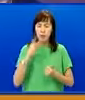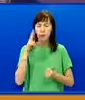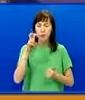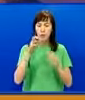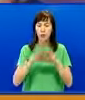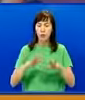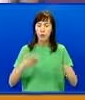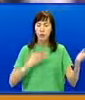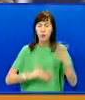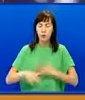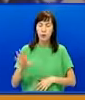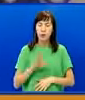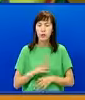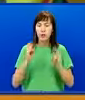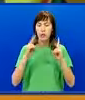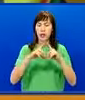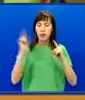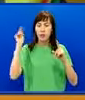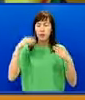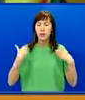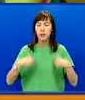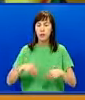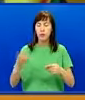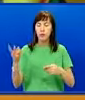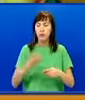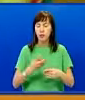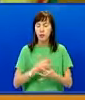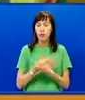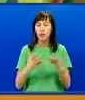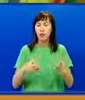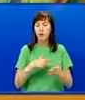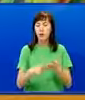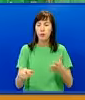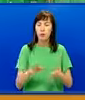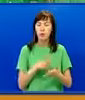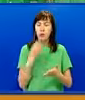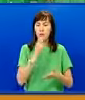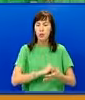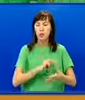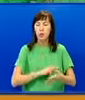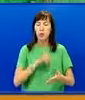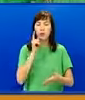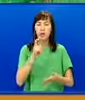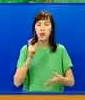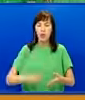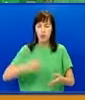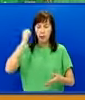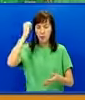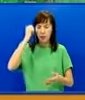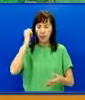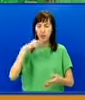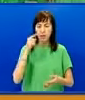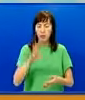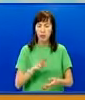баланы қуанышқа бөледі. Арнайы мектеп формалары оқу қажеттіліктерімен толық қамтамасыз етті. Игілікті іске жас өрендердің алғысы шексіз.